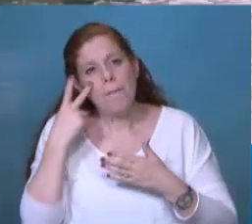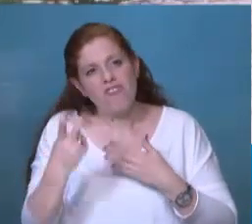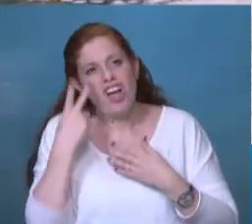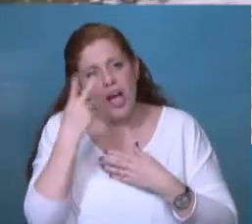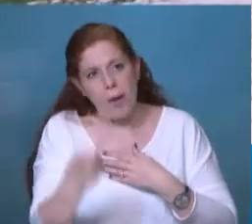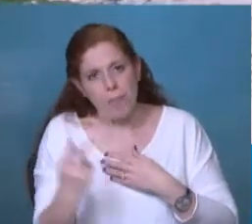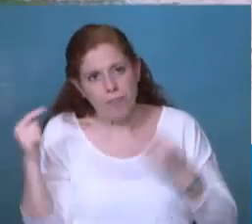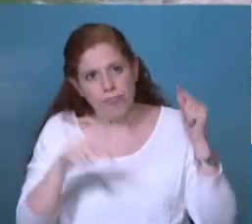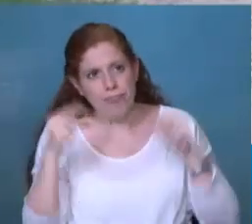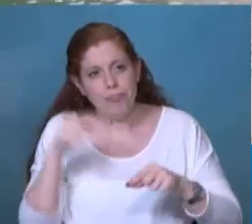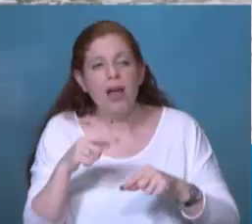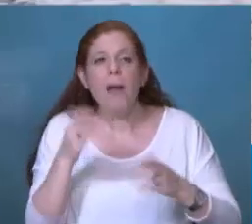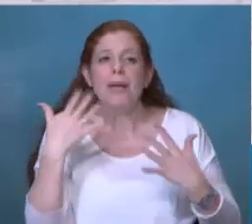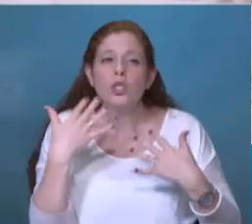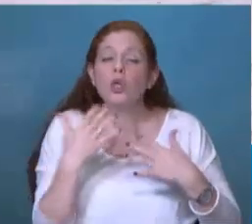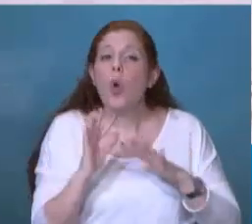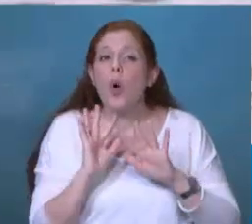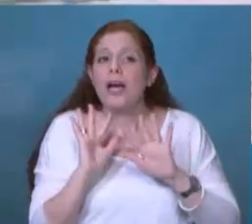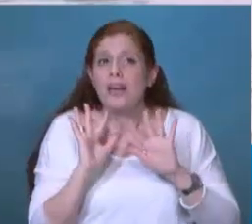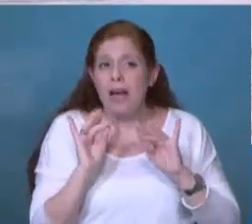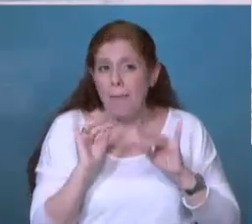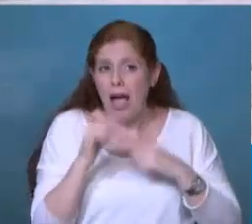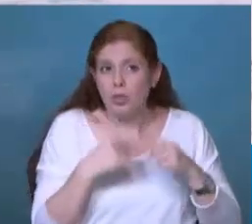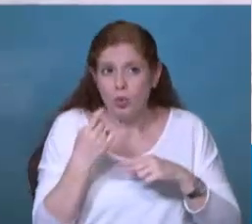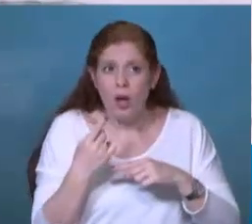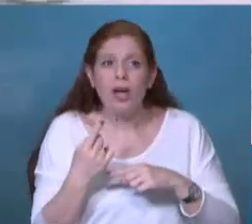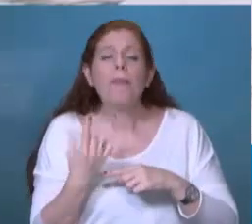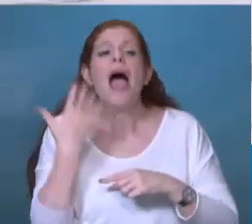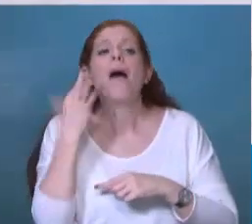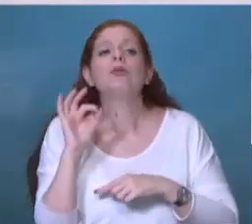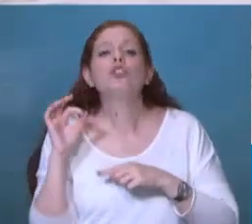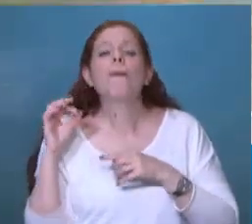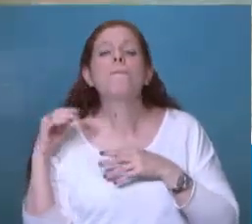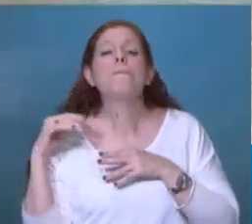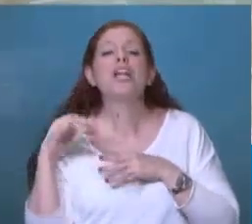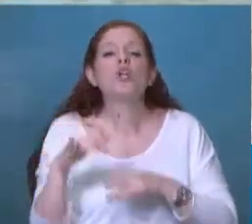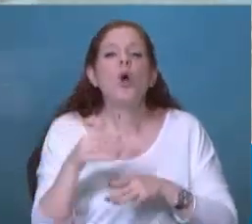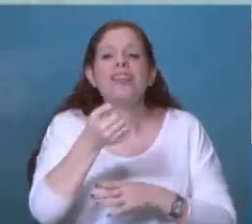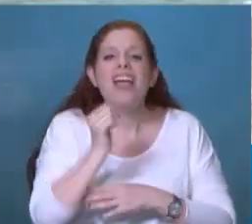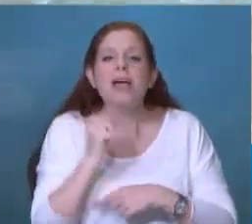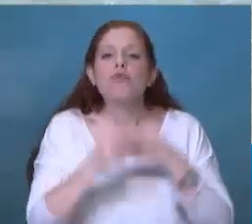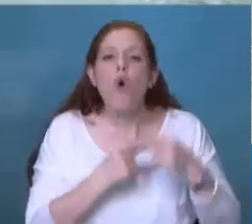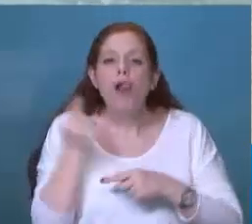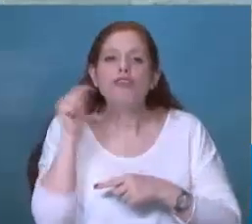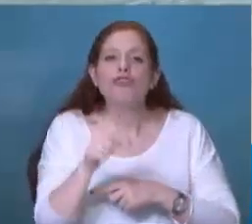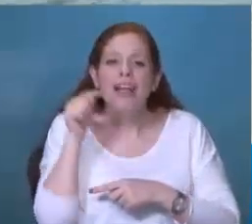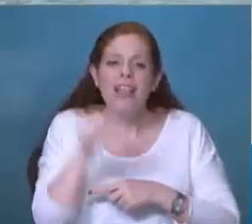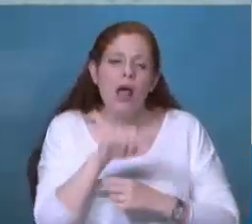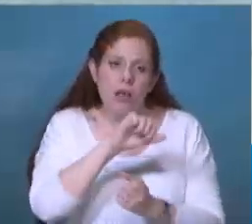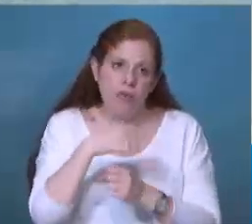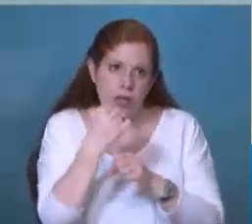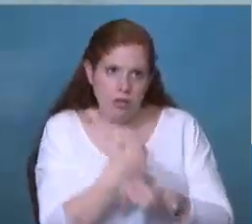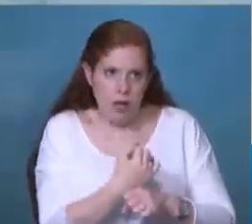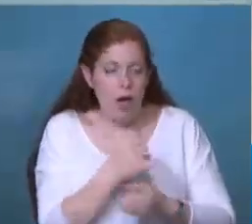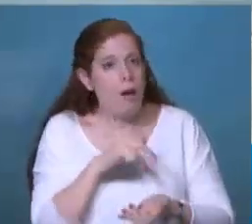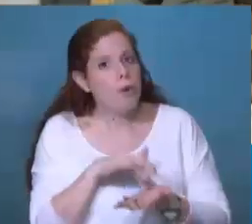פי התחזיות, בתוך כמה עשורים יזרמו לוונציה 50 מיליון תיירים בכל שנה. נכון, המקומיים כאן